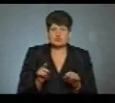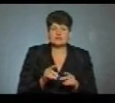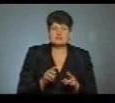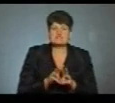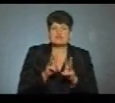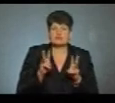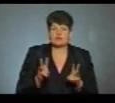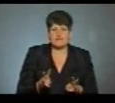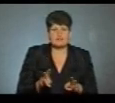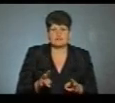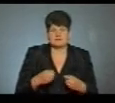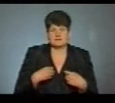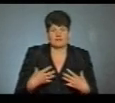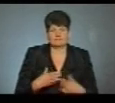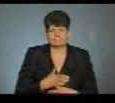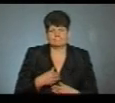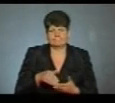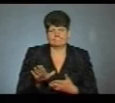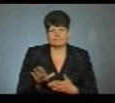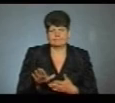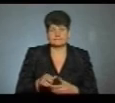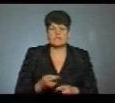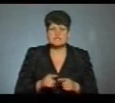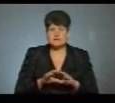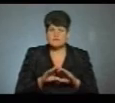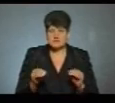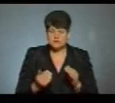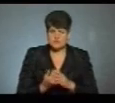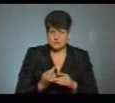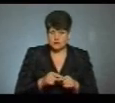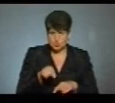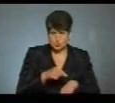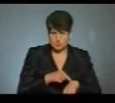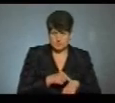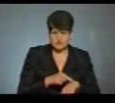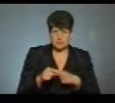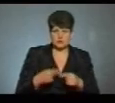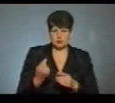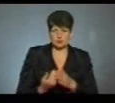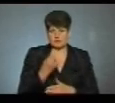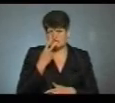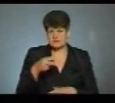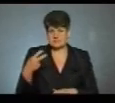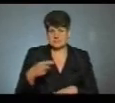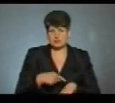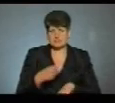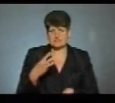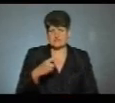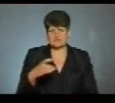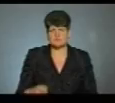Великодня відмовилися. Це вся інформація на цю годину. Наступний випуск дивіться о 20:30.